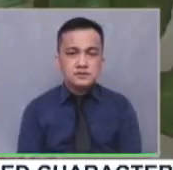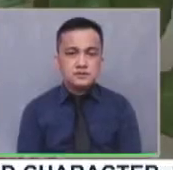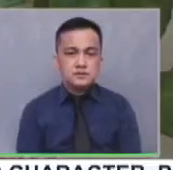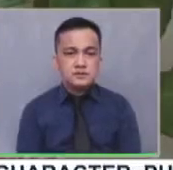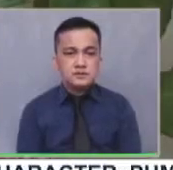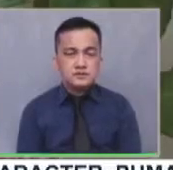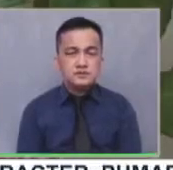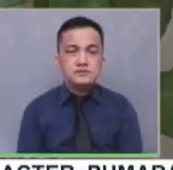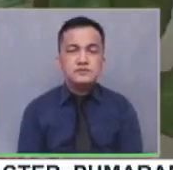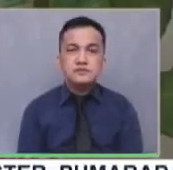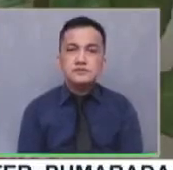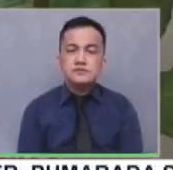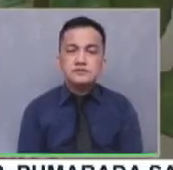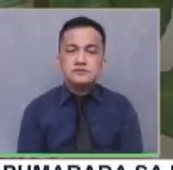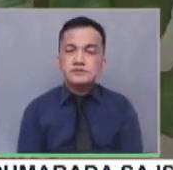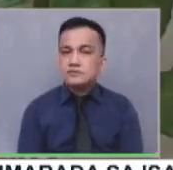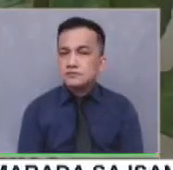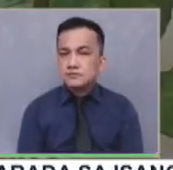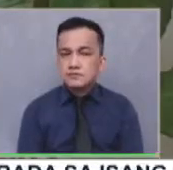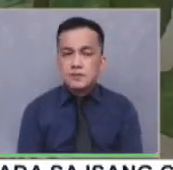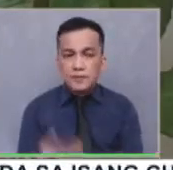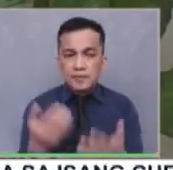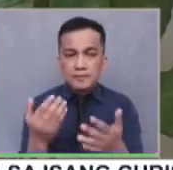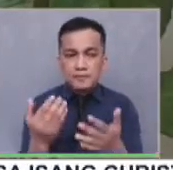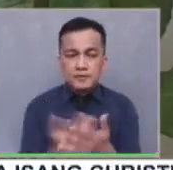Isa se bagong